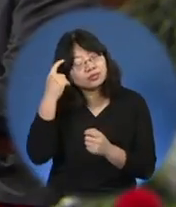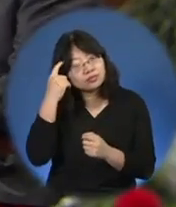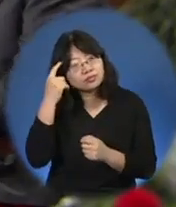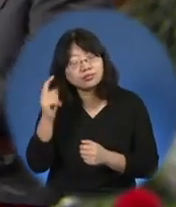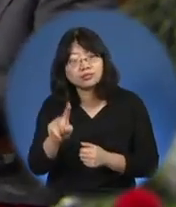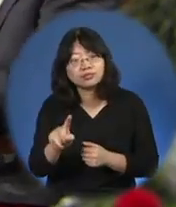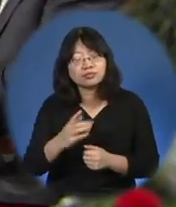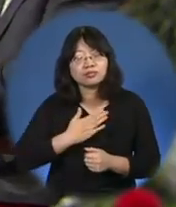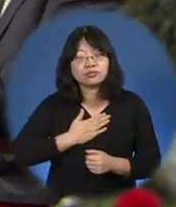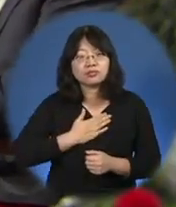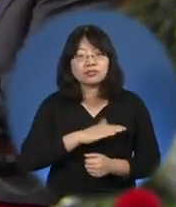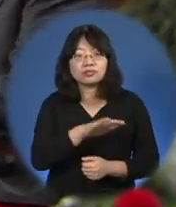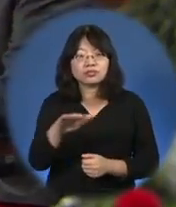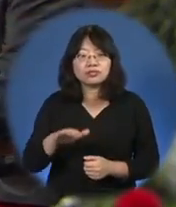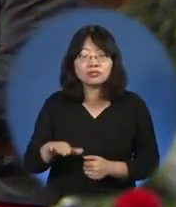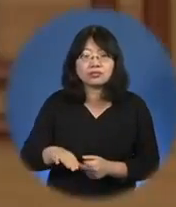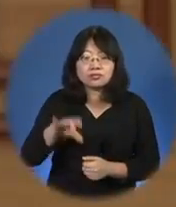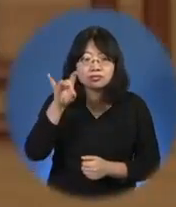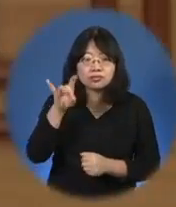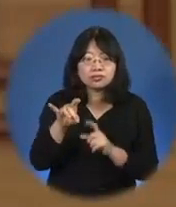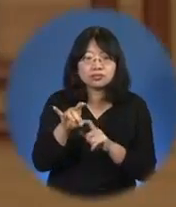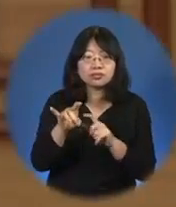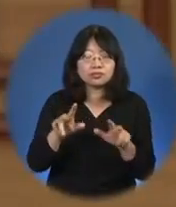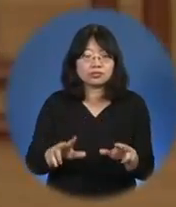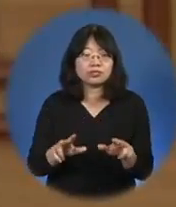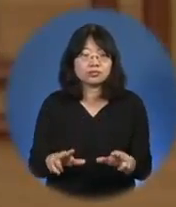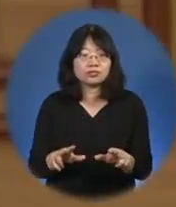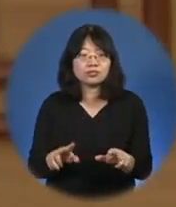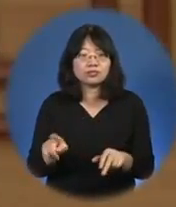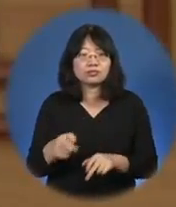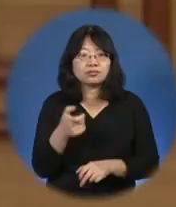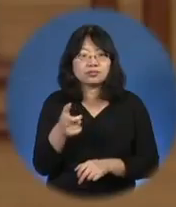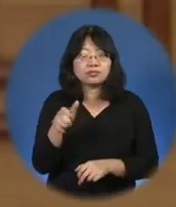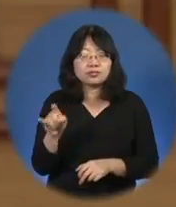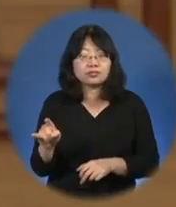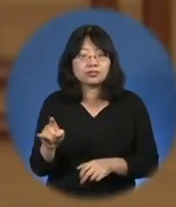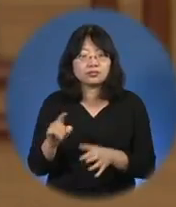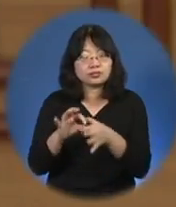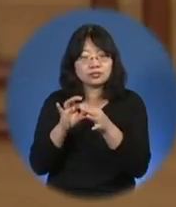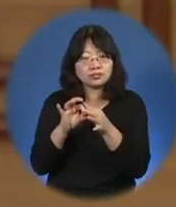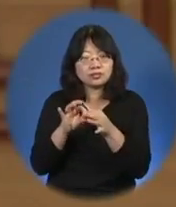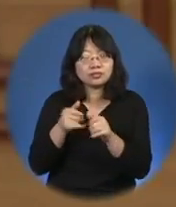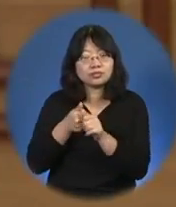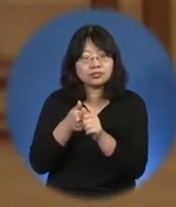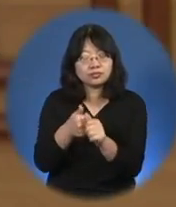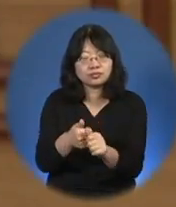하셨어요? 저희가 이제 처음에 지금 160개 층에 의해서